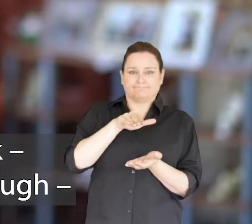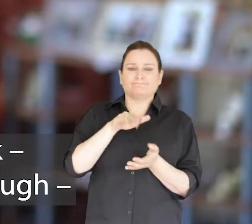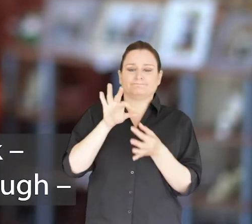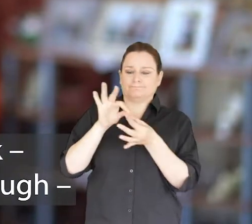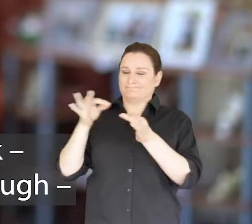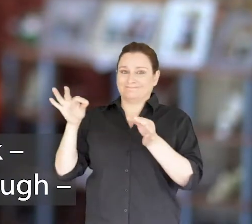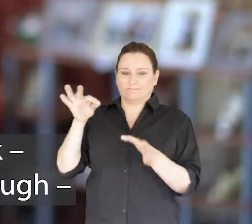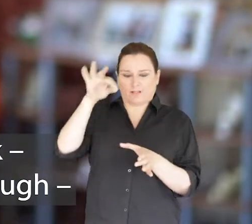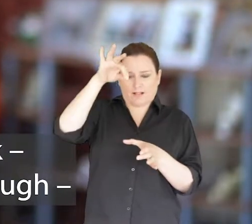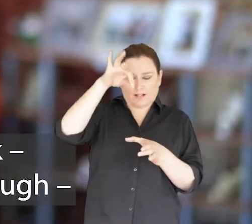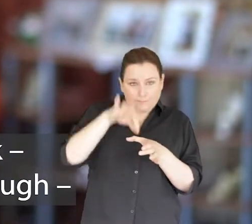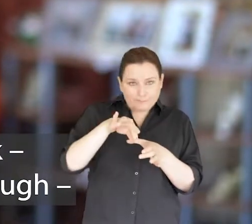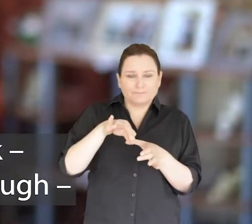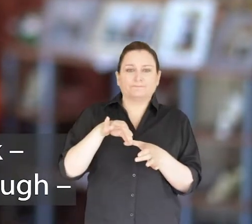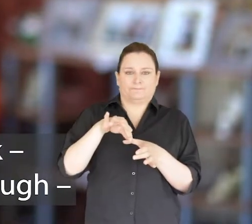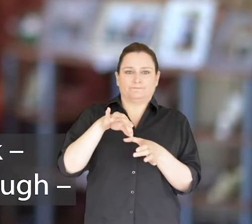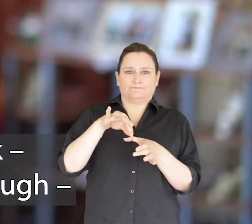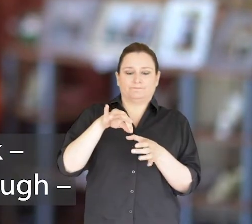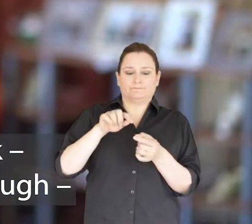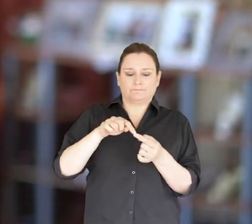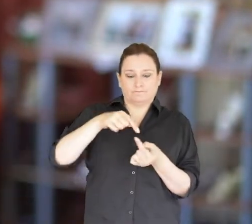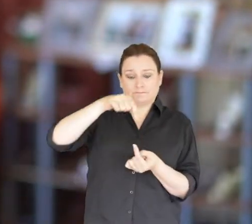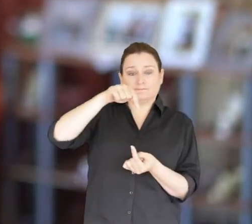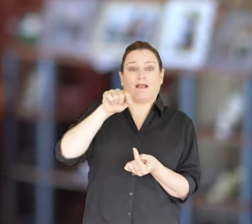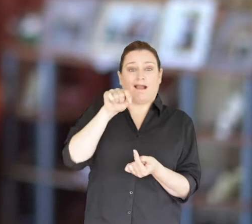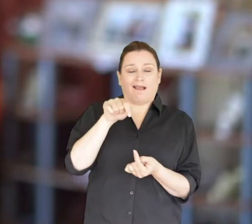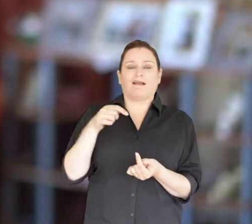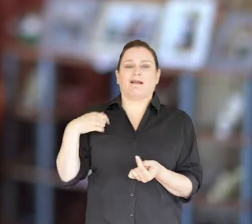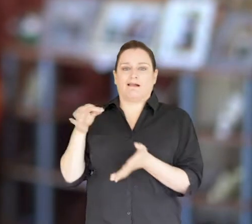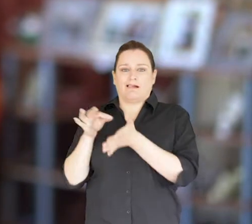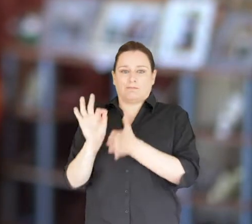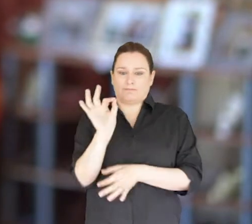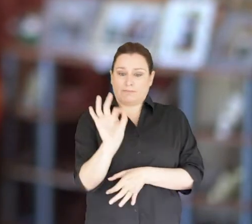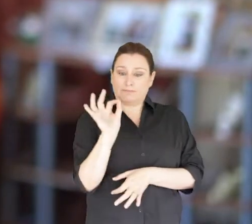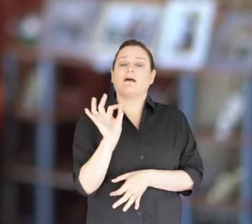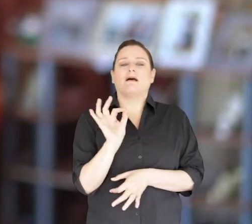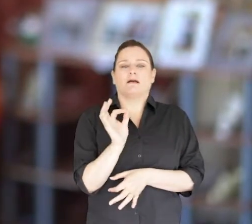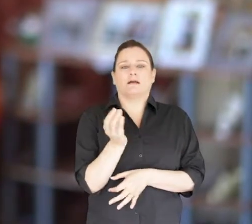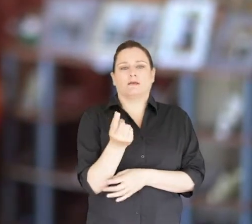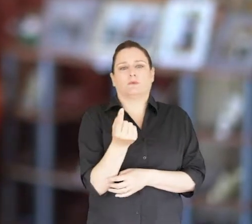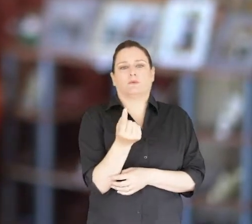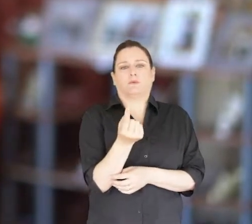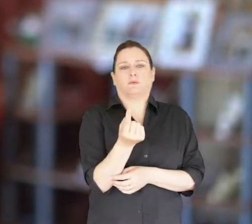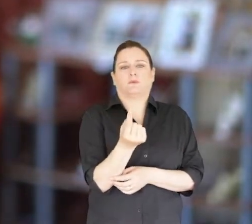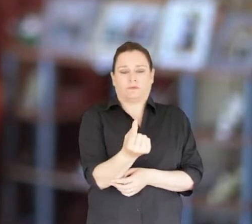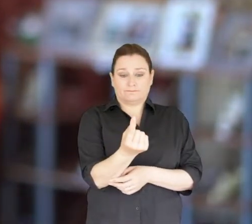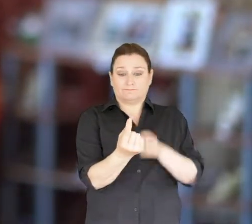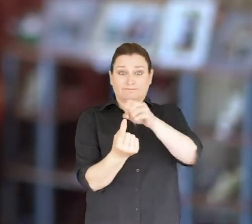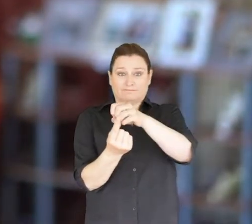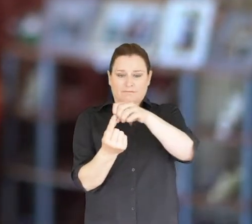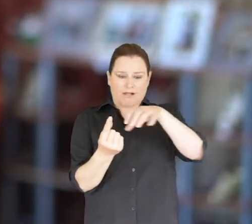ja? Ja, dan word daar een gaatjie mos gemaakt en deurgesteek en een vlammetjie. Ja. En